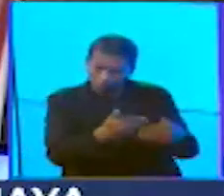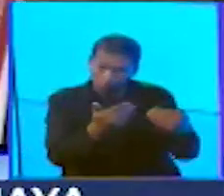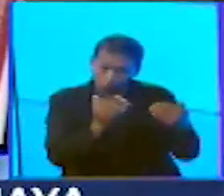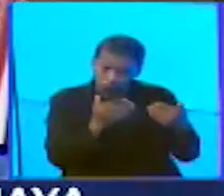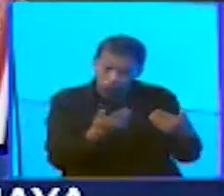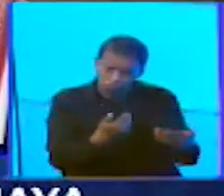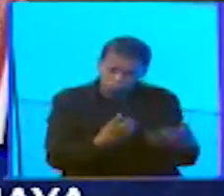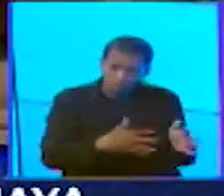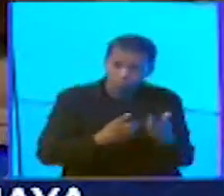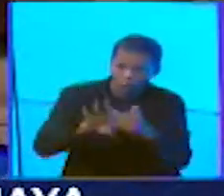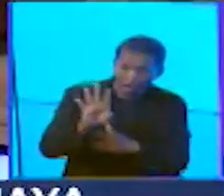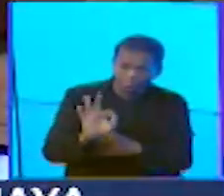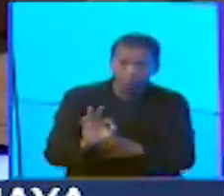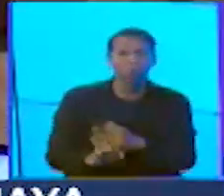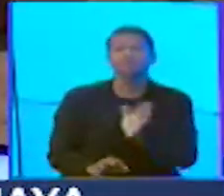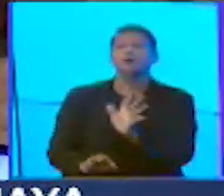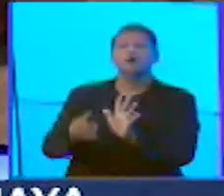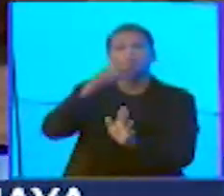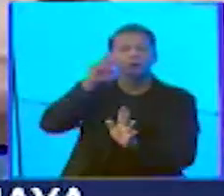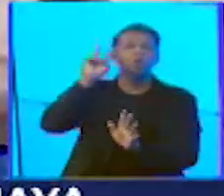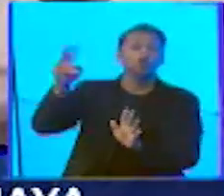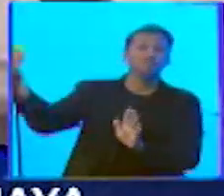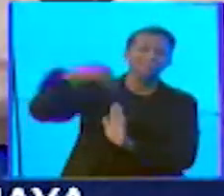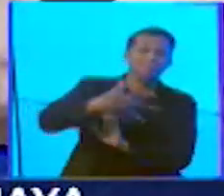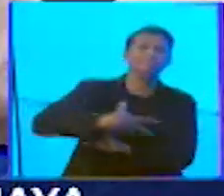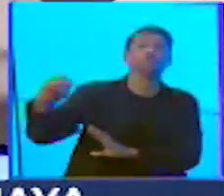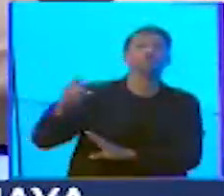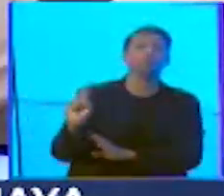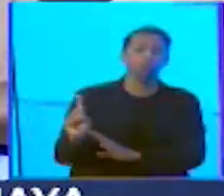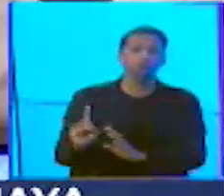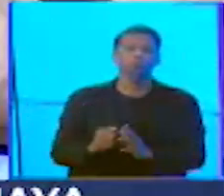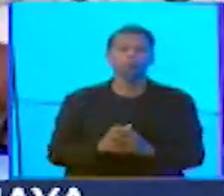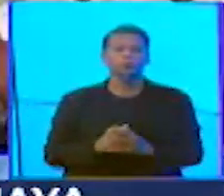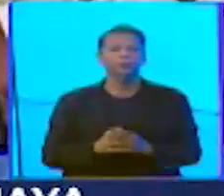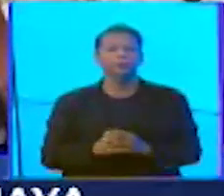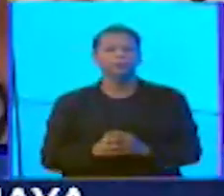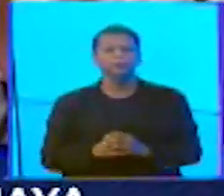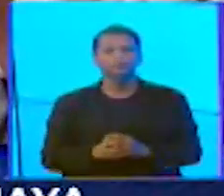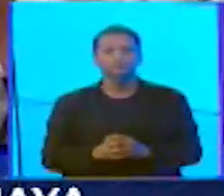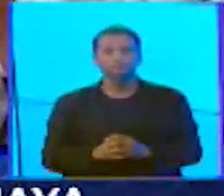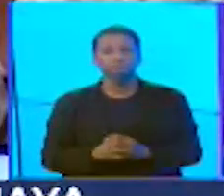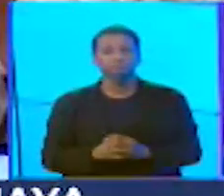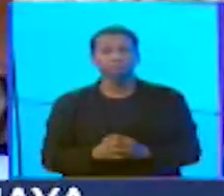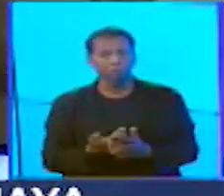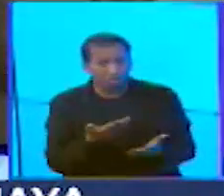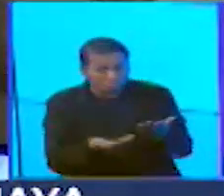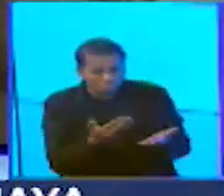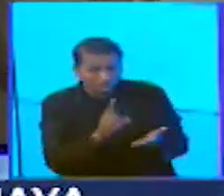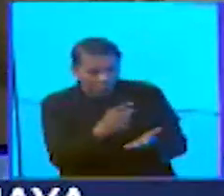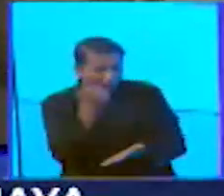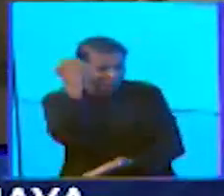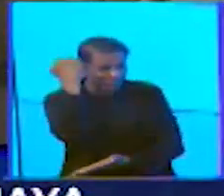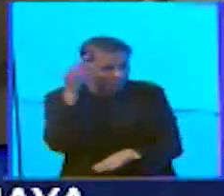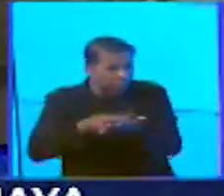akan kita lakukan pendalaman lagi sama seperti kemarin apakah kemungkinan adanya tersangka mungkin saja Hai